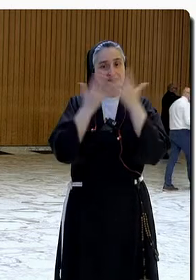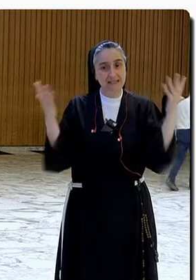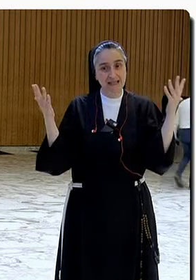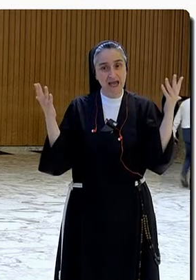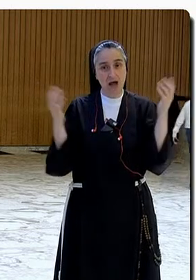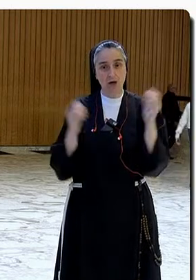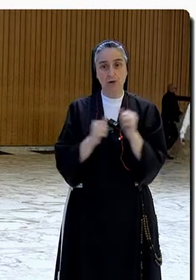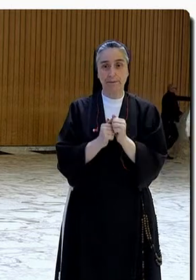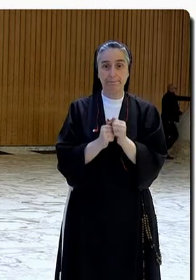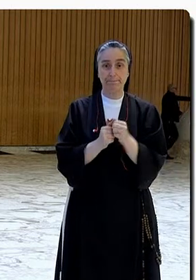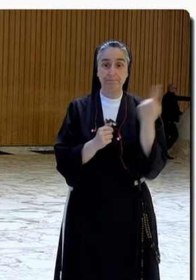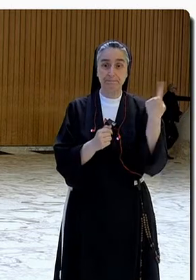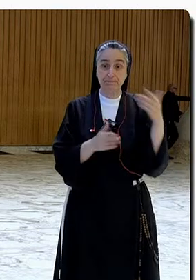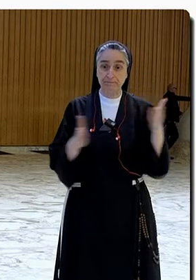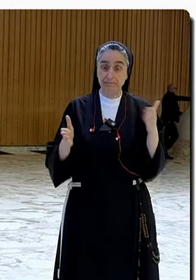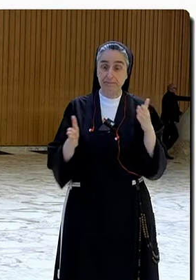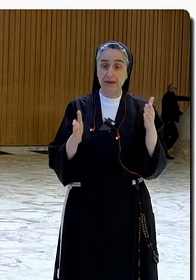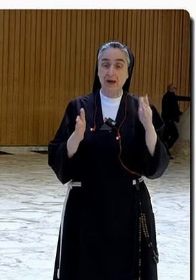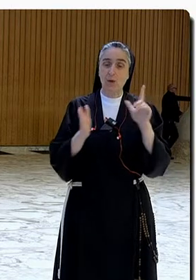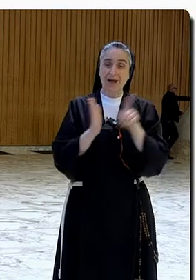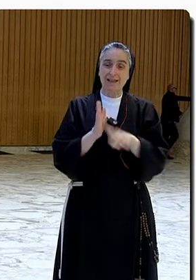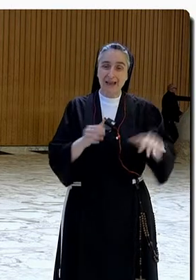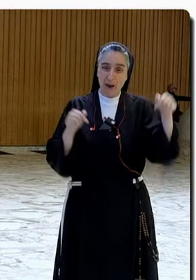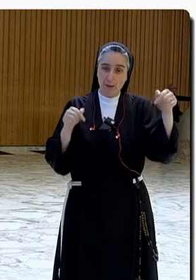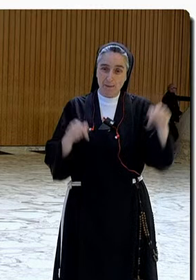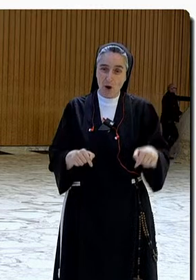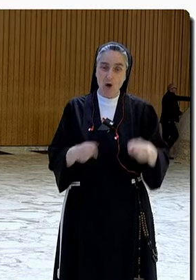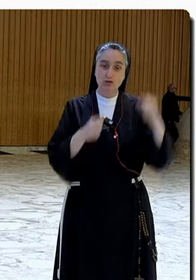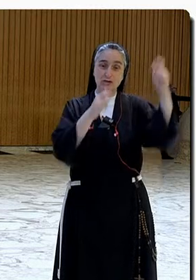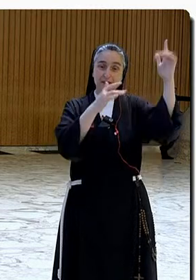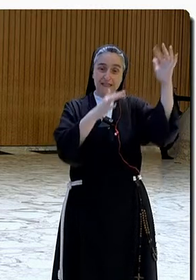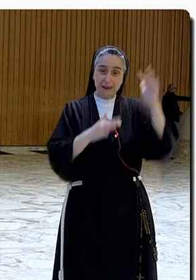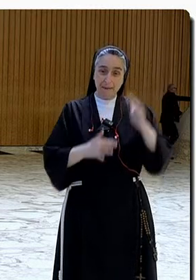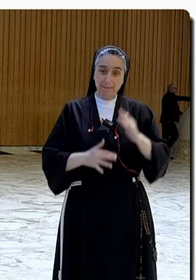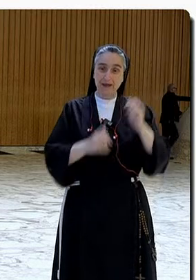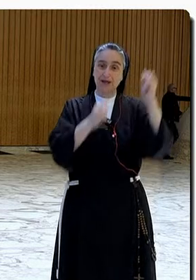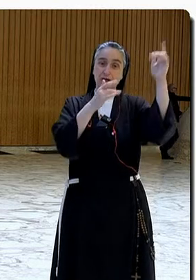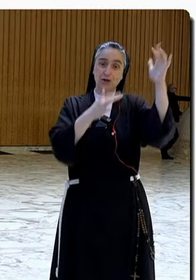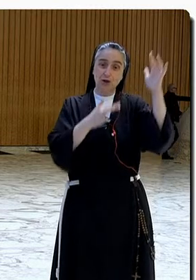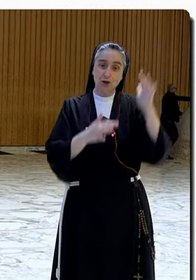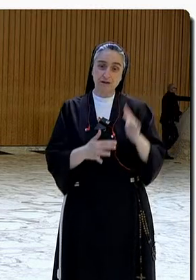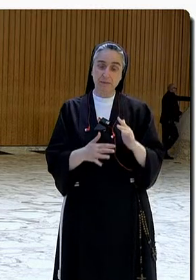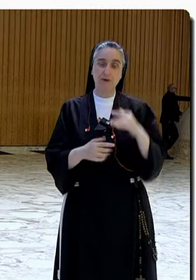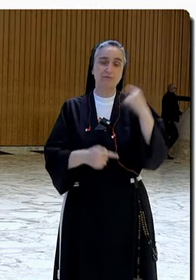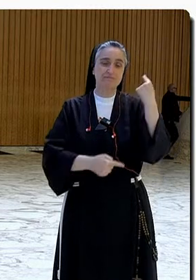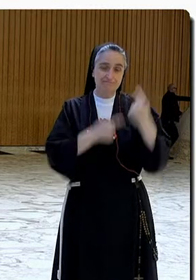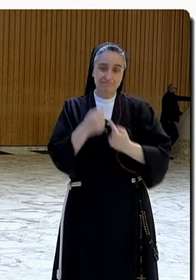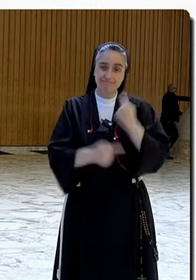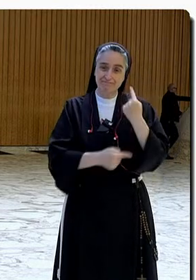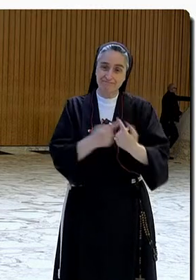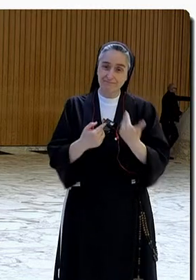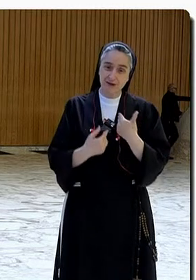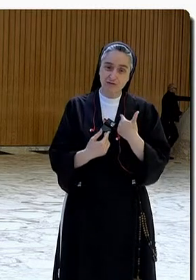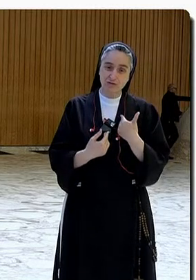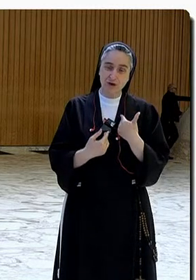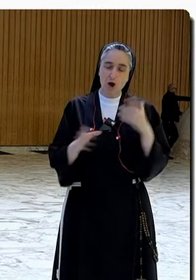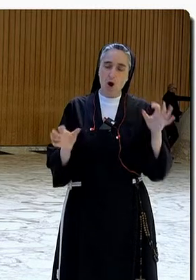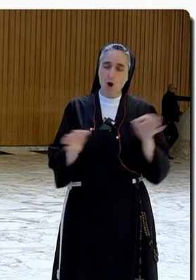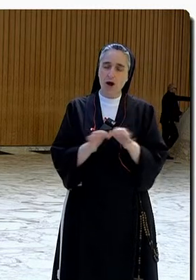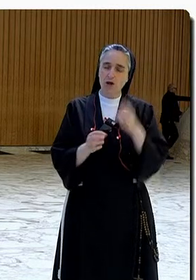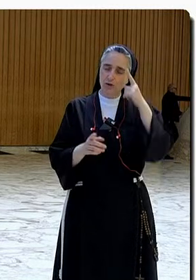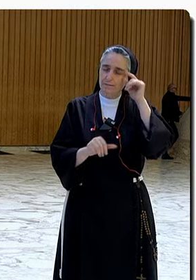in questo tempo che lo Spirito Santo le sta donando con la sinodalità, al fine di ripensare